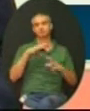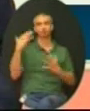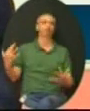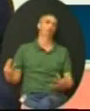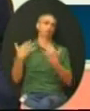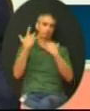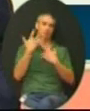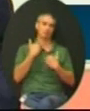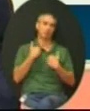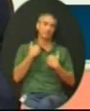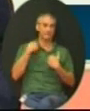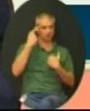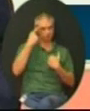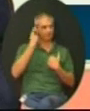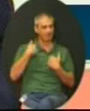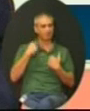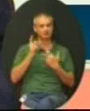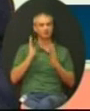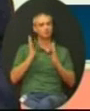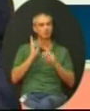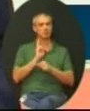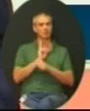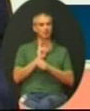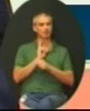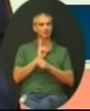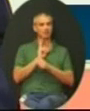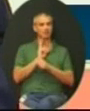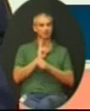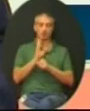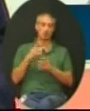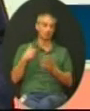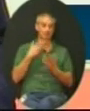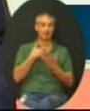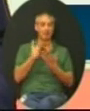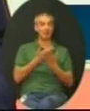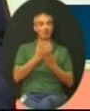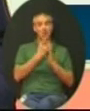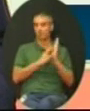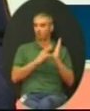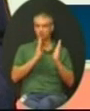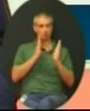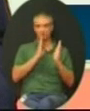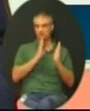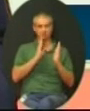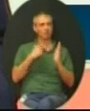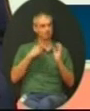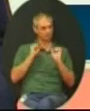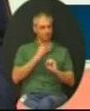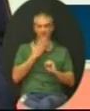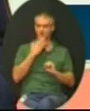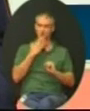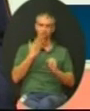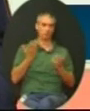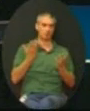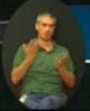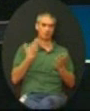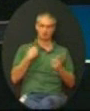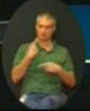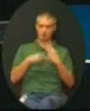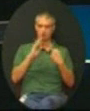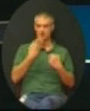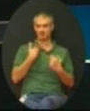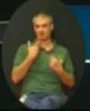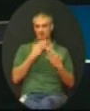אליך. ואני חושב שאנחנו צריכים מאוד מאוד להיזהר. הצהרות חוק שהופכות להיות הצהרות חוק, זה דבר מאוד חשוב. אני בעד ירושלים, דור רביעי